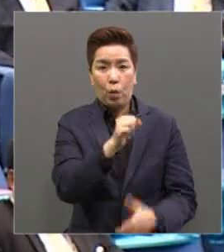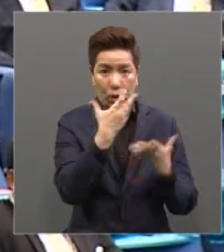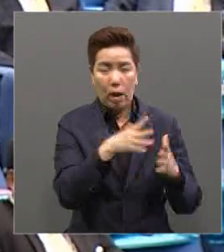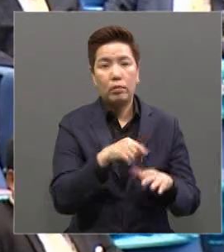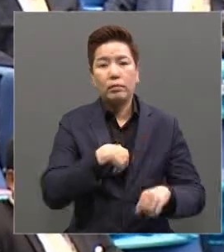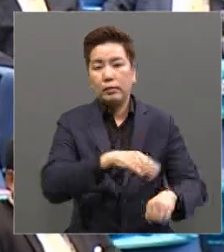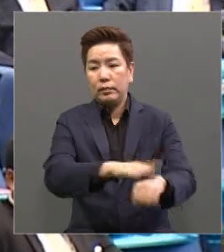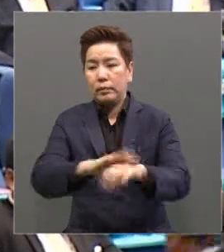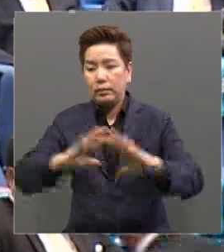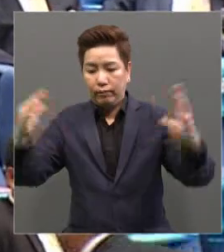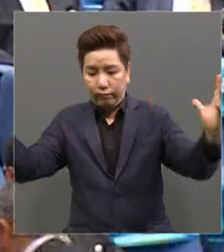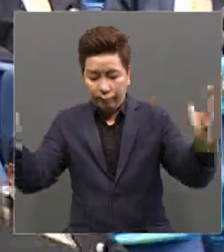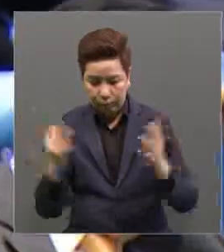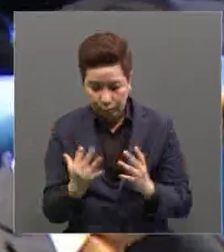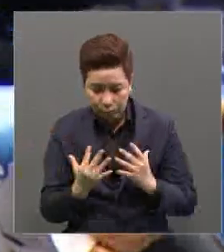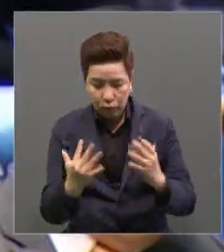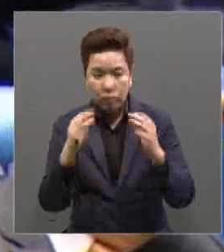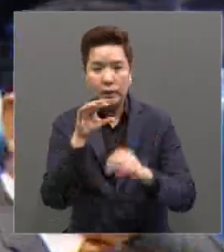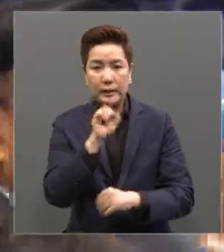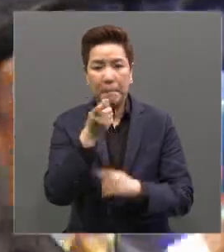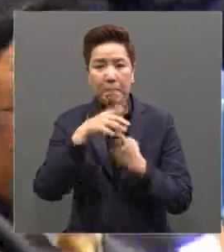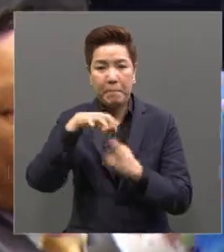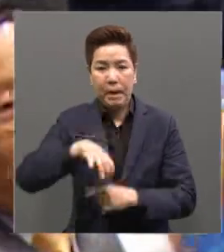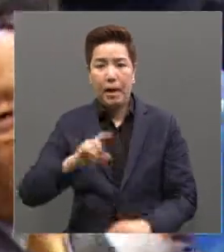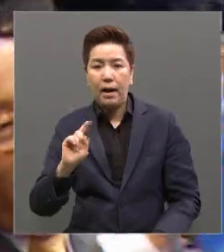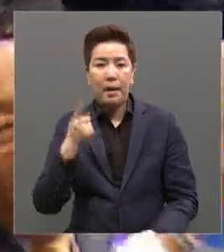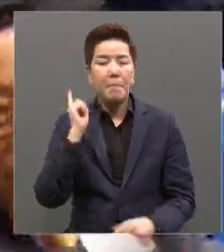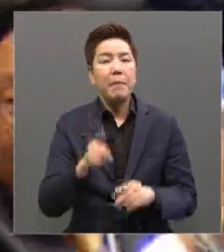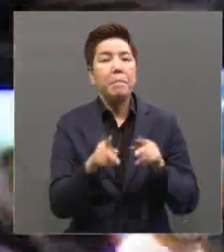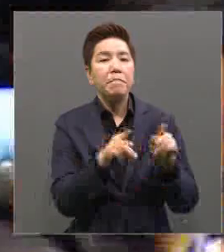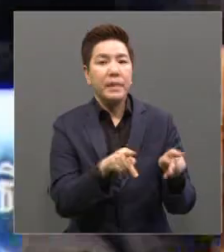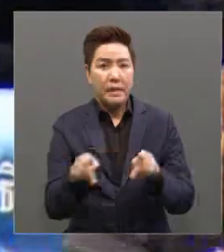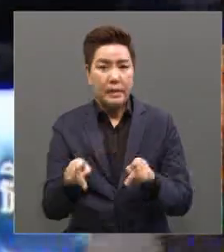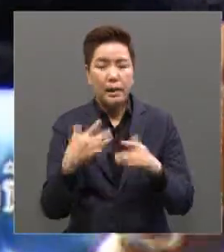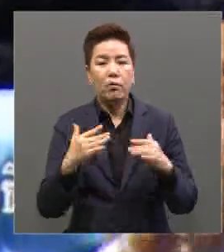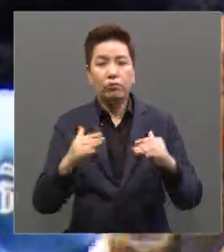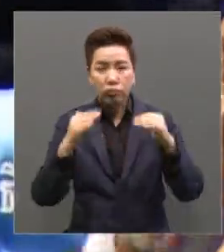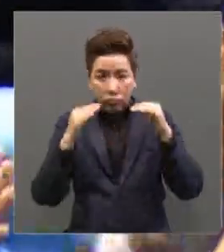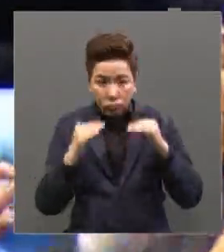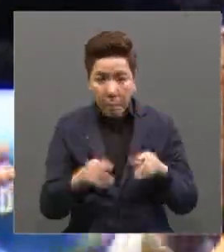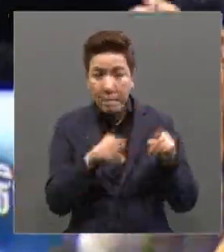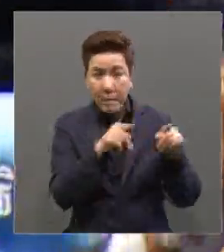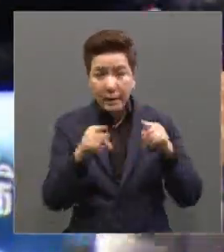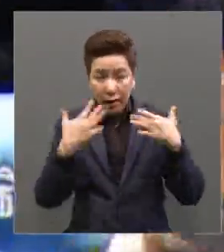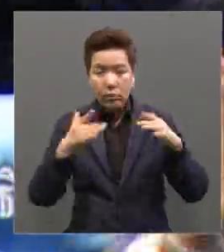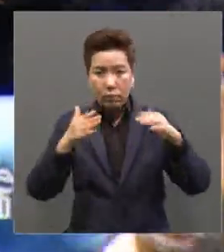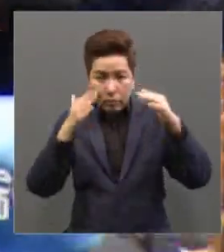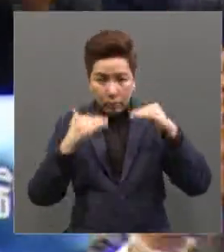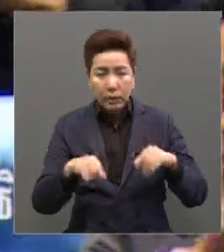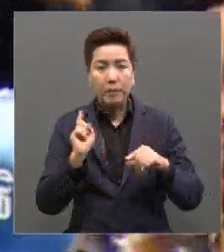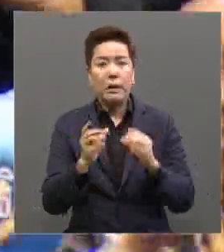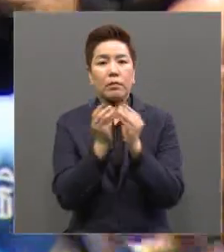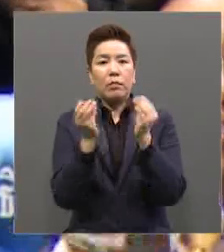ให้เรียกประชุมสภาเป็นครั้งแรกซึ่งหมายถึงงานรัฐ PTและหลังจากที่แล้วเสร็จงานรัฐทำพิธีแล้วนะครับก็จะเป็น